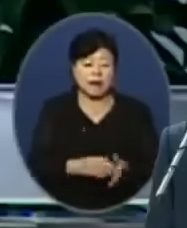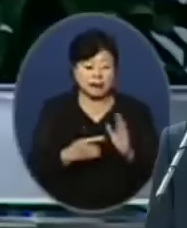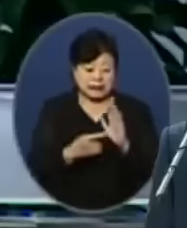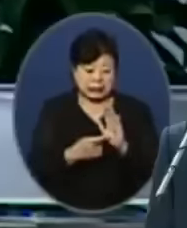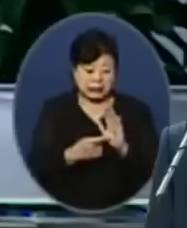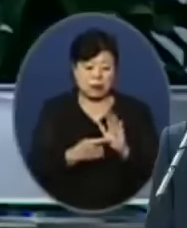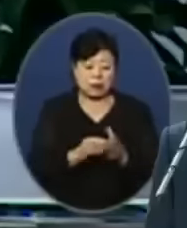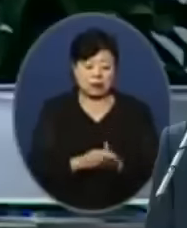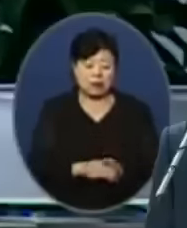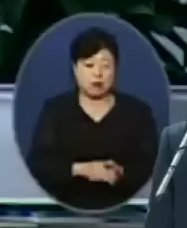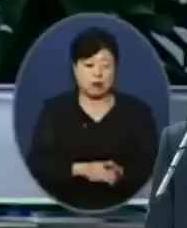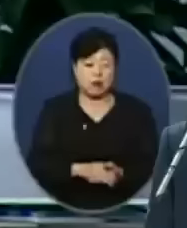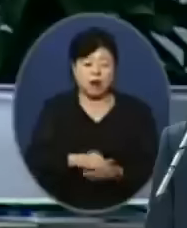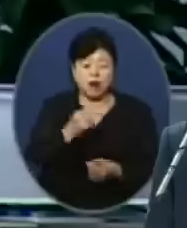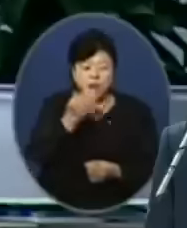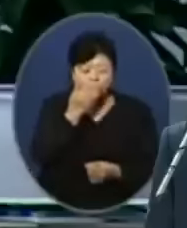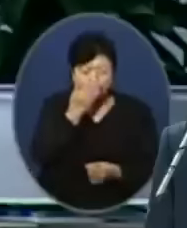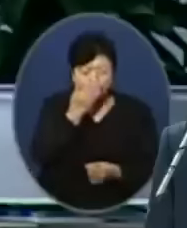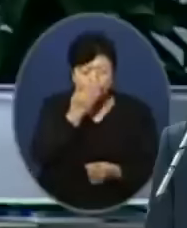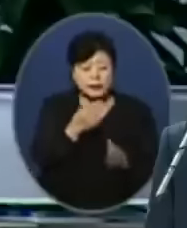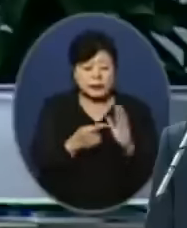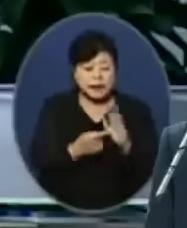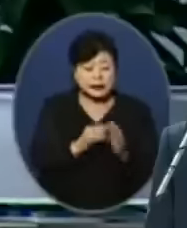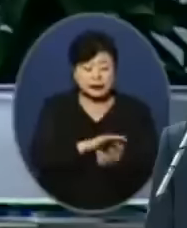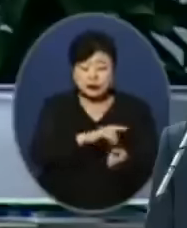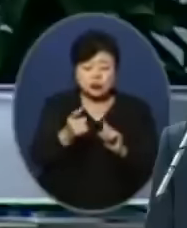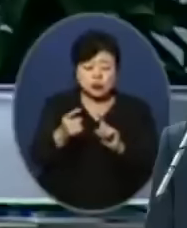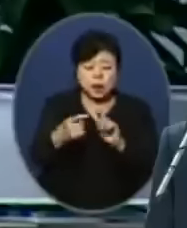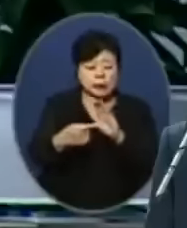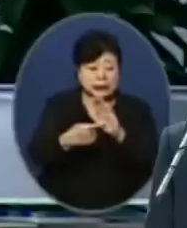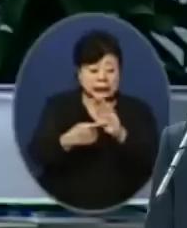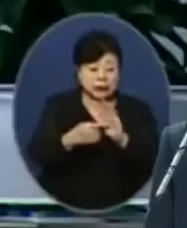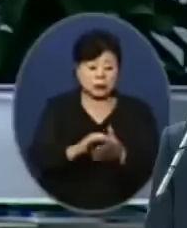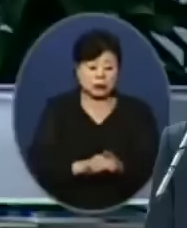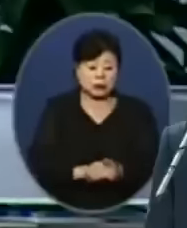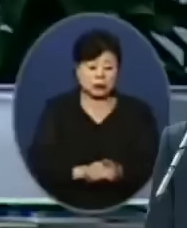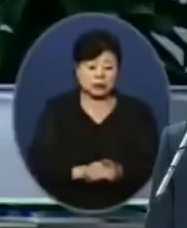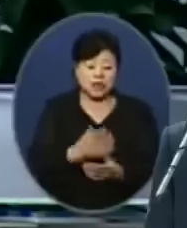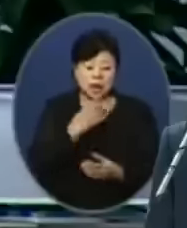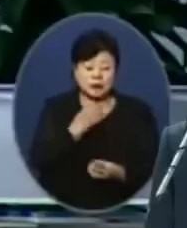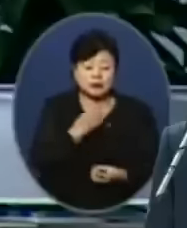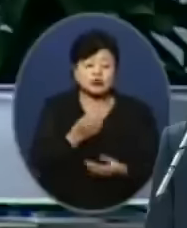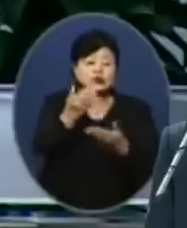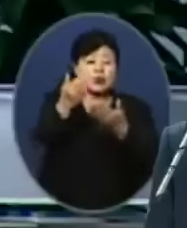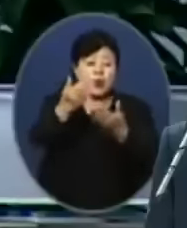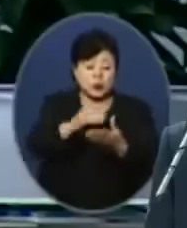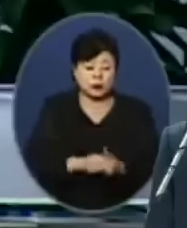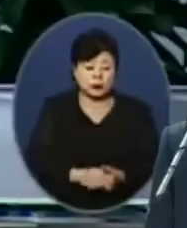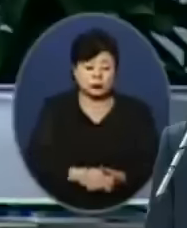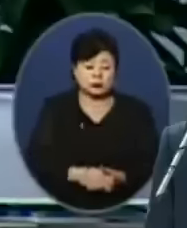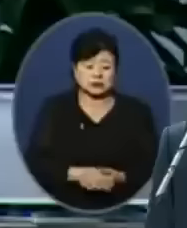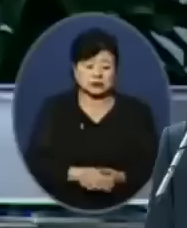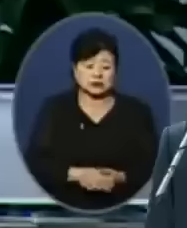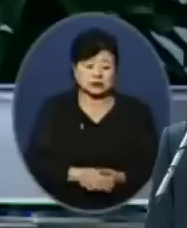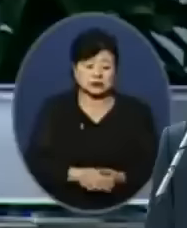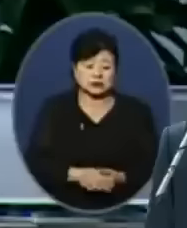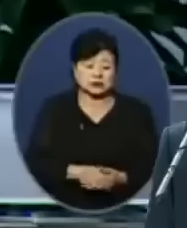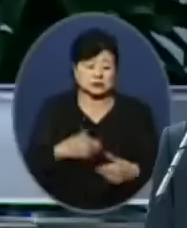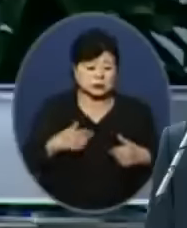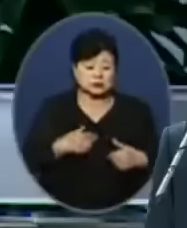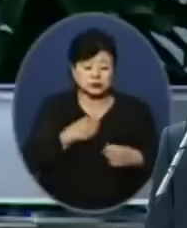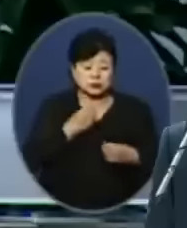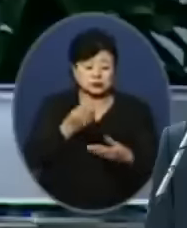일어나고 거룩한 역사가 일어나고 치료의 역사가 일어나고 아브라함의 축복의 역사, 형통의 역사가